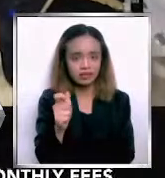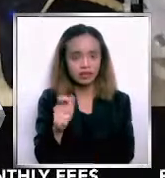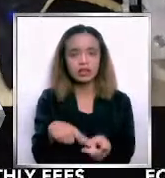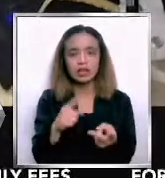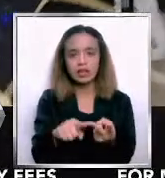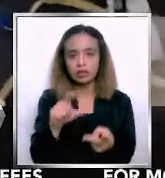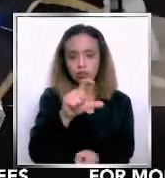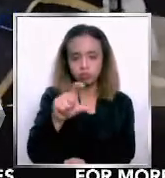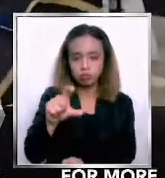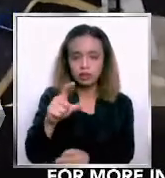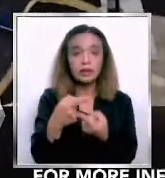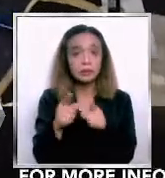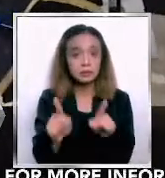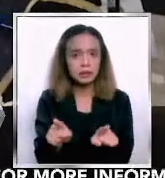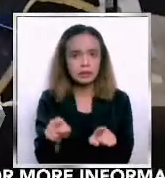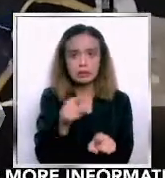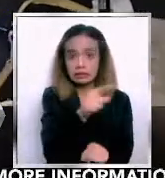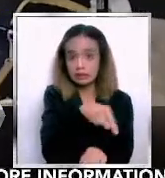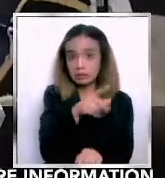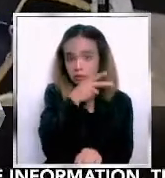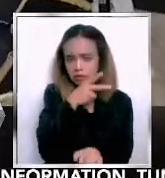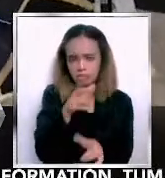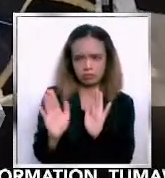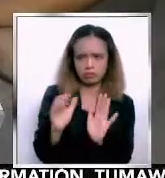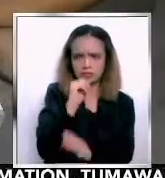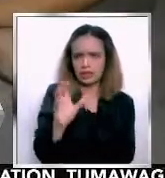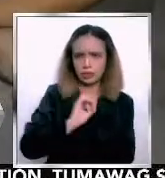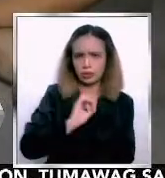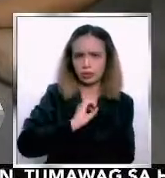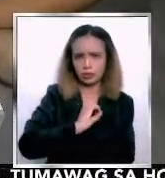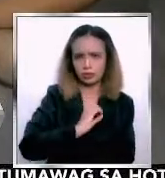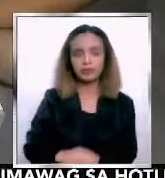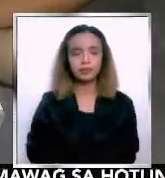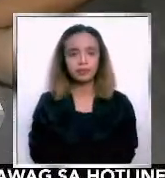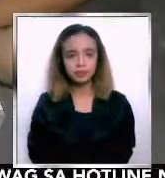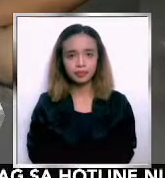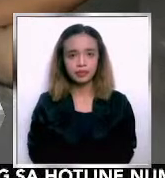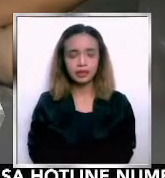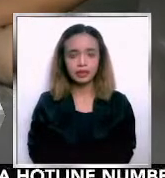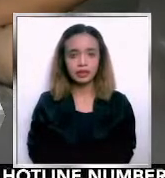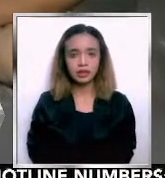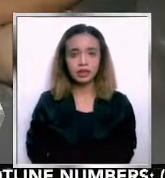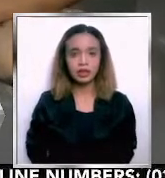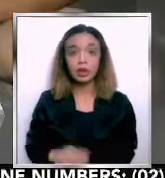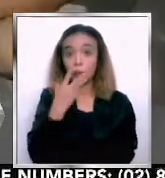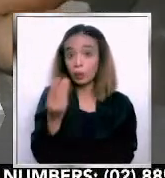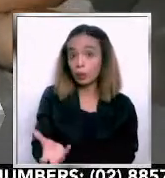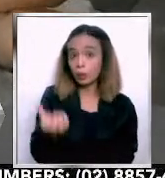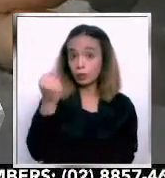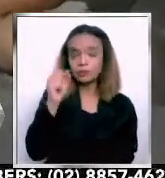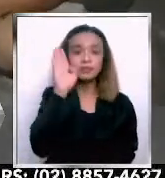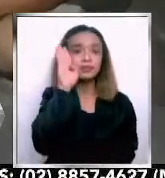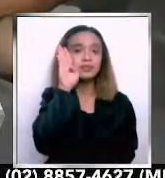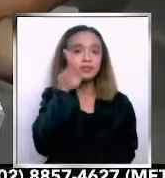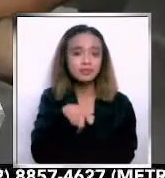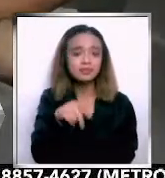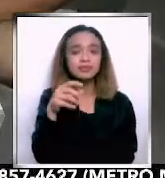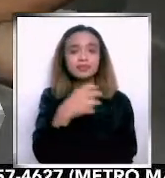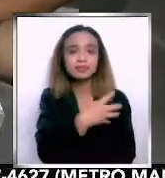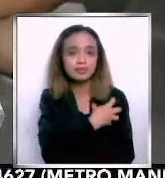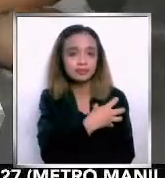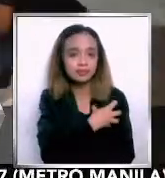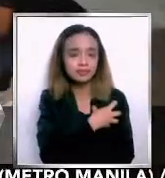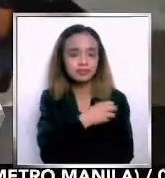pero itinanggi ng mga suspect na kanila ang mga armas. Pag-aari raw ang mga ito ng kapatid nilang polis na si Police Staff Sergeant